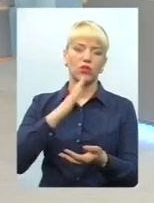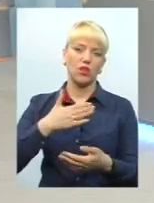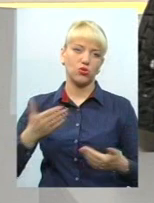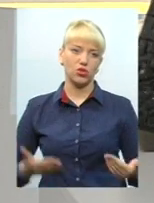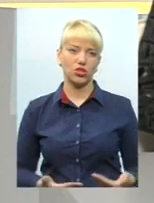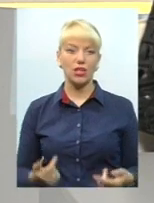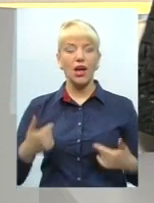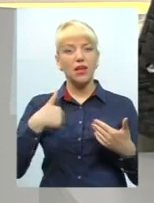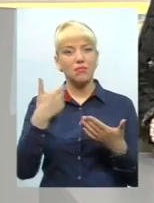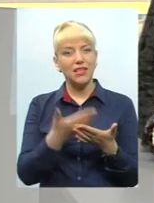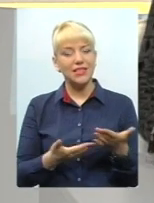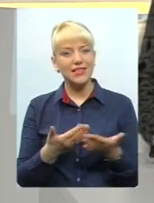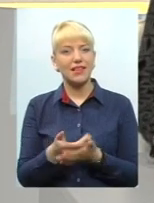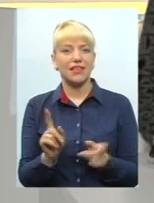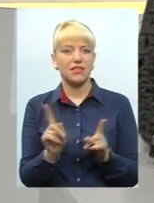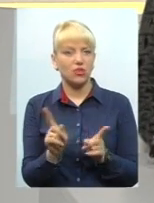мені здається, що